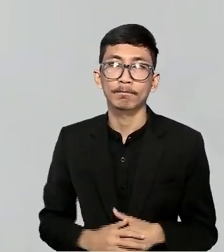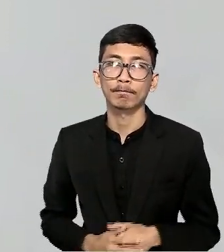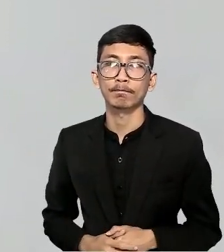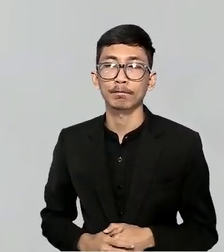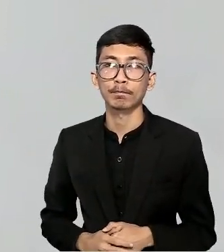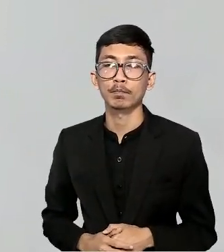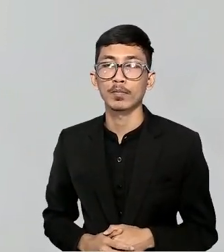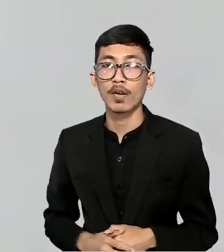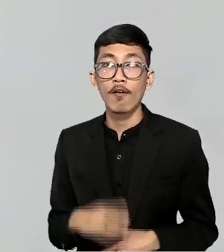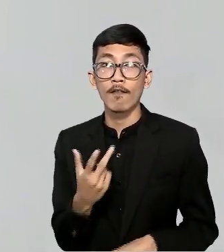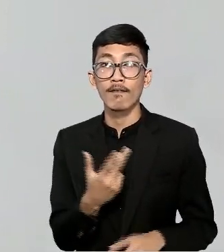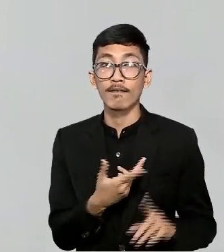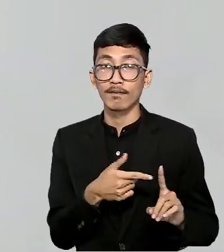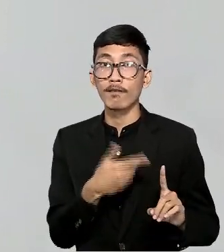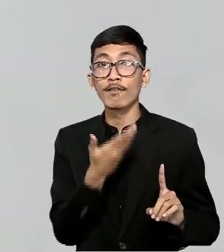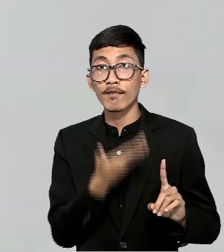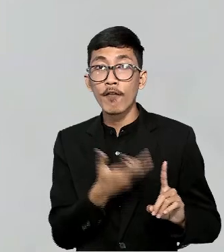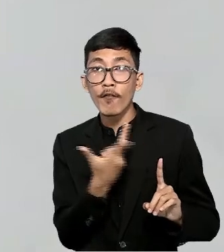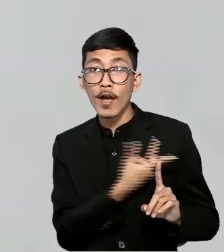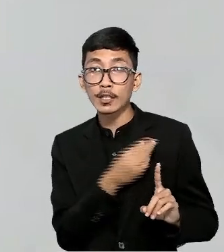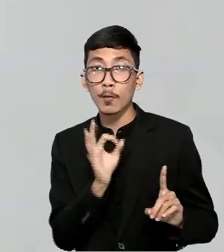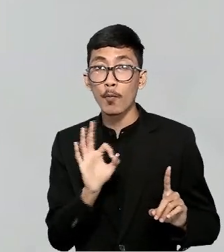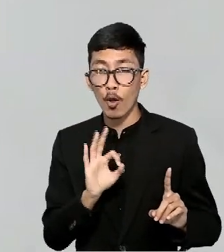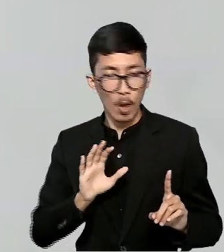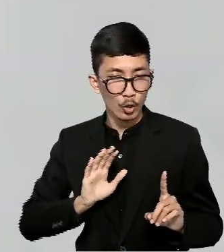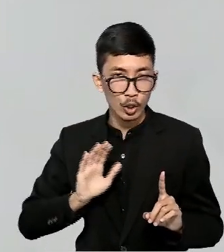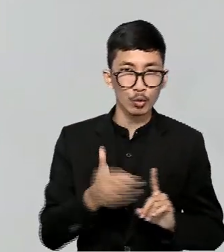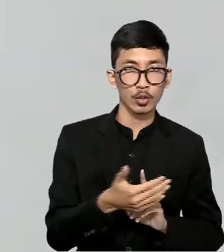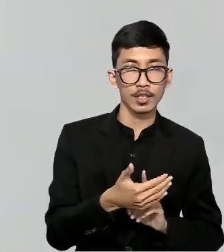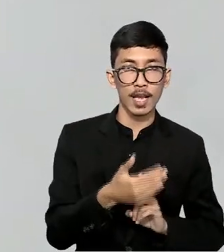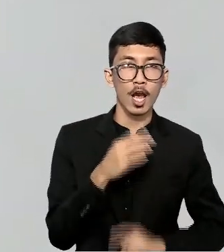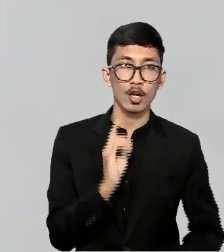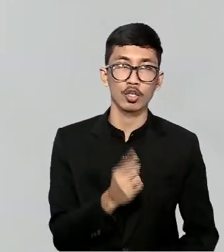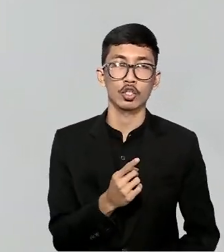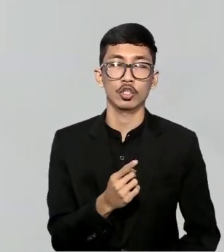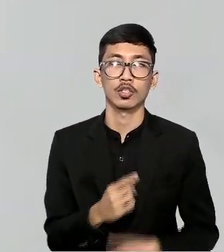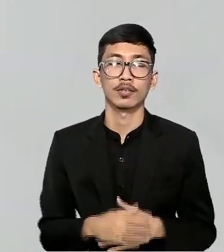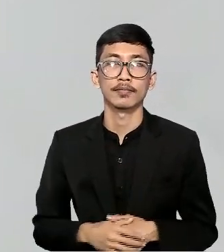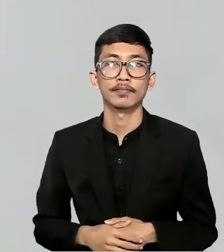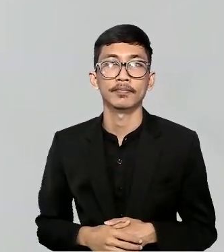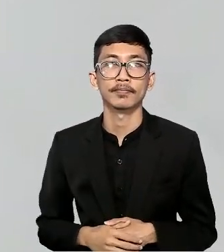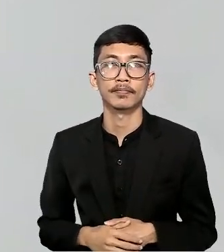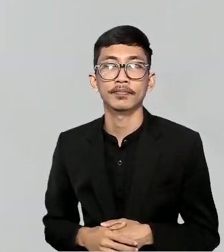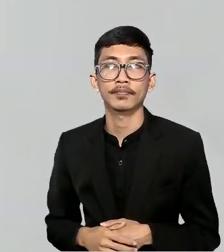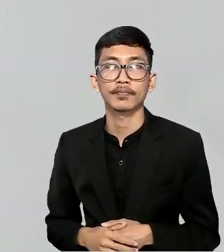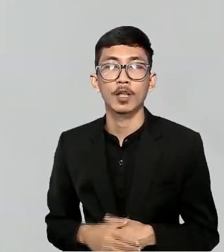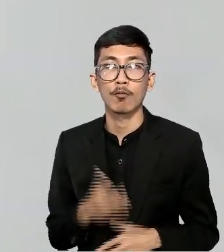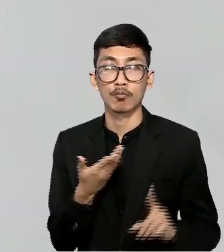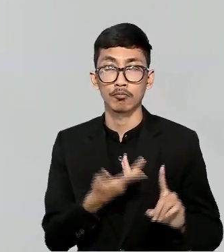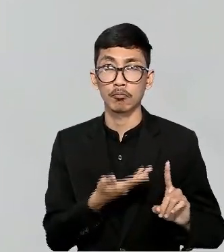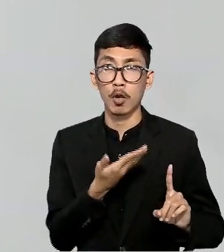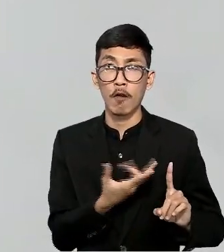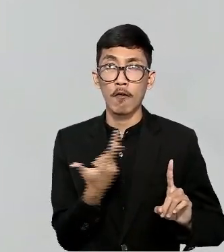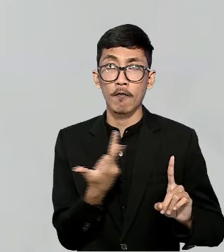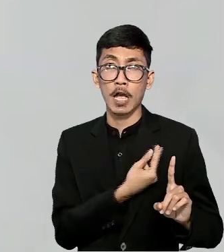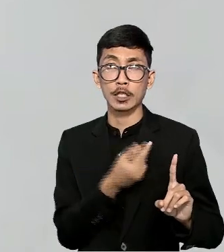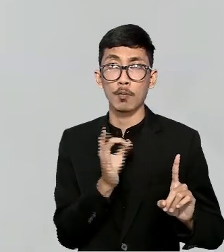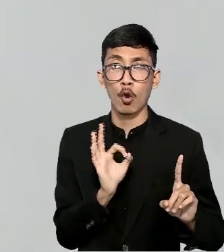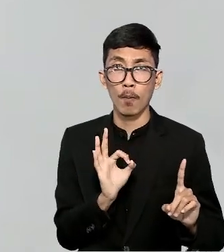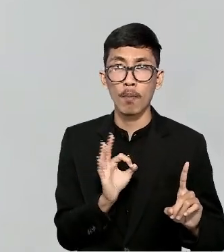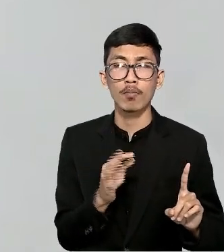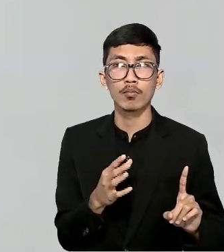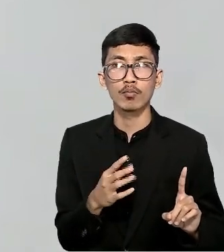yang belum divaksin oleh satu dan lain hal baik karena mereka belum masih ragu-ragu atau karena mereka misalnya punya komorbid